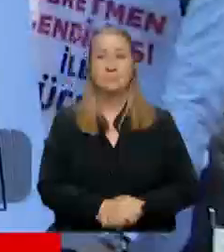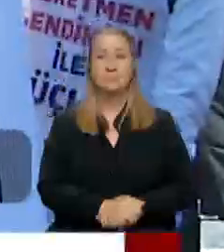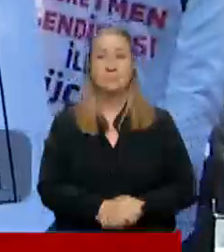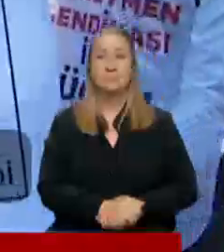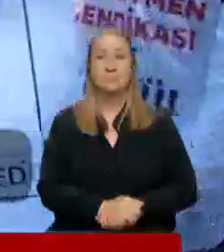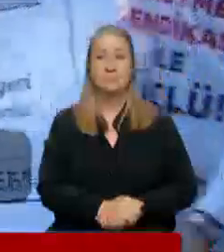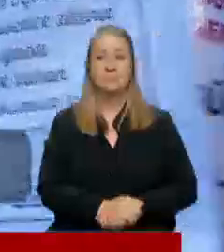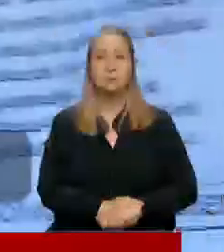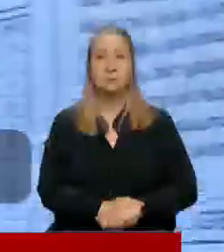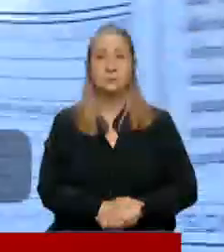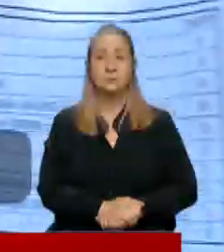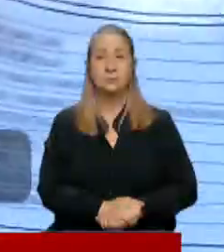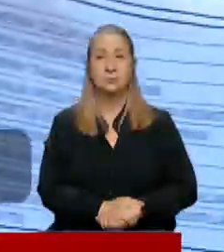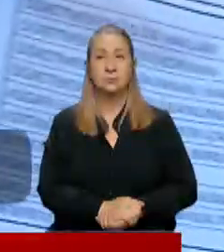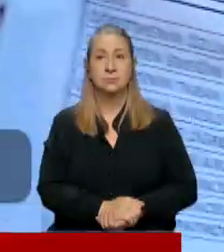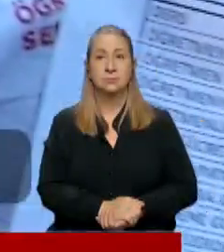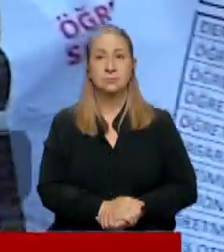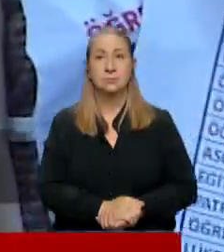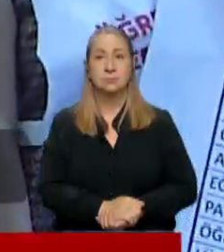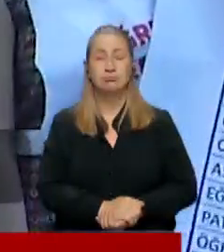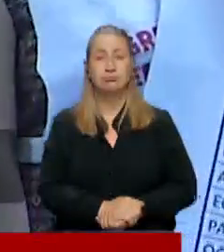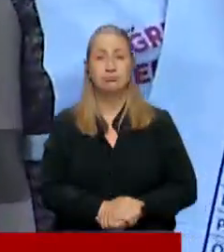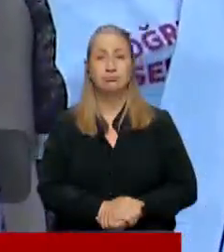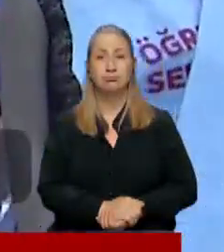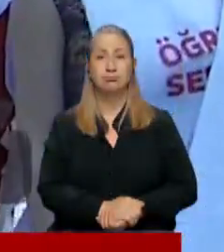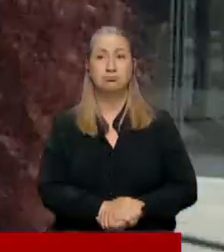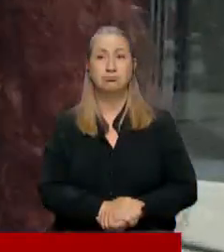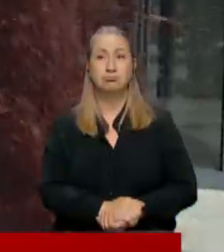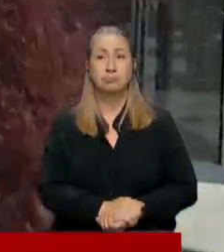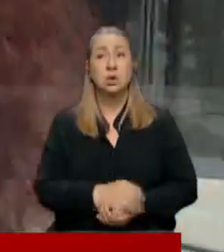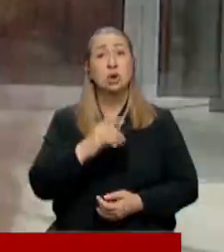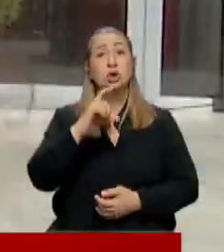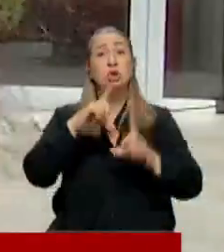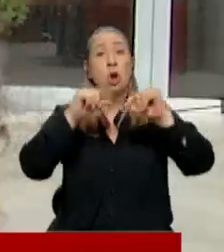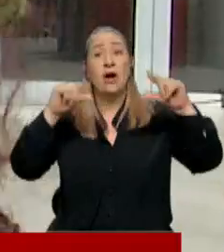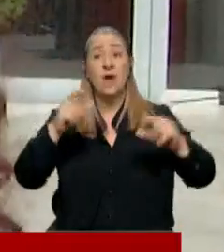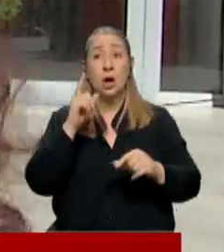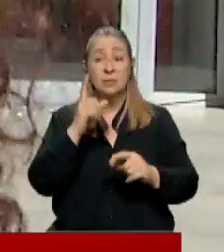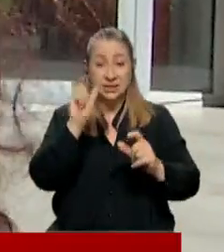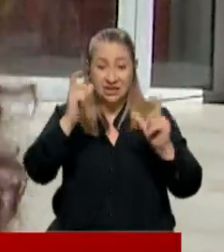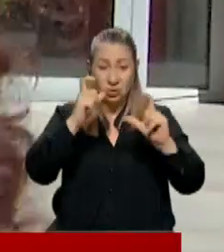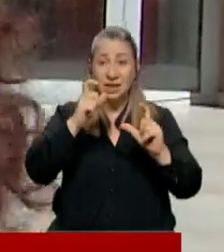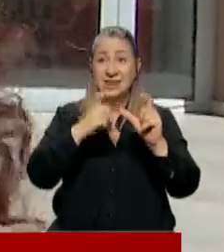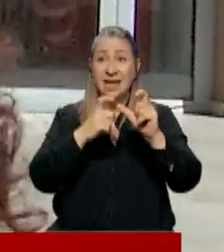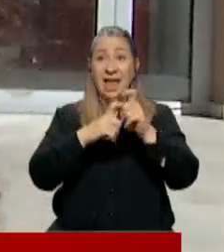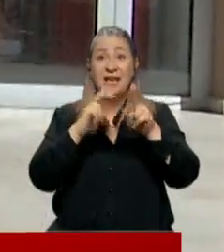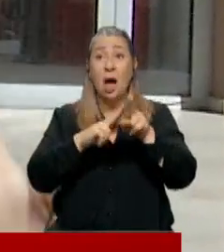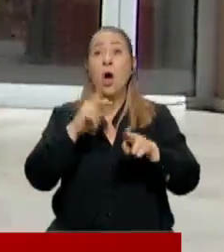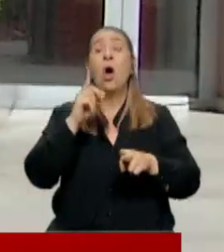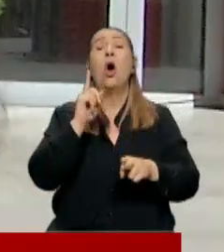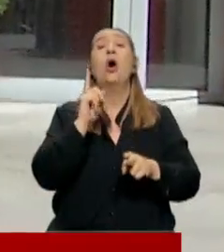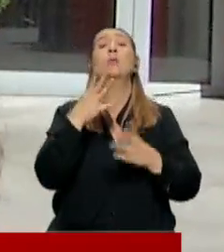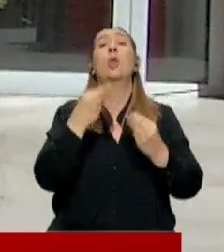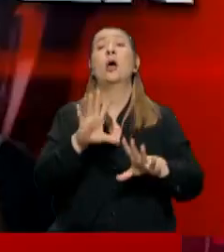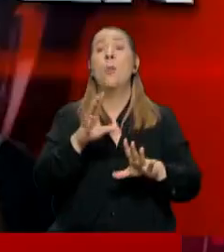Öğretmenler hakkını söke söke alacak. Coğrafya öğretmeniyim. Sigorta listesinde SGK'da öğretmen olarak değil, büro